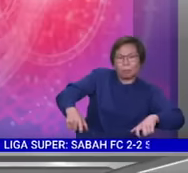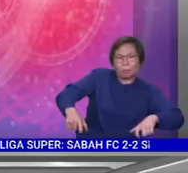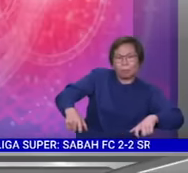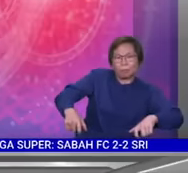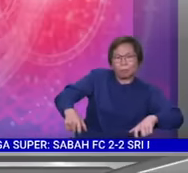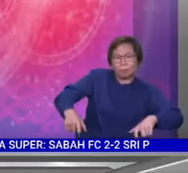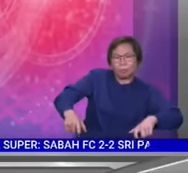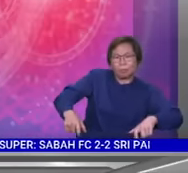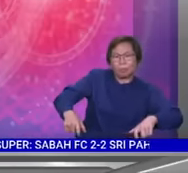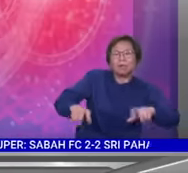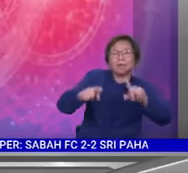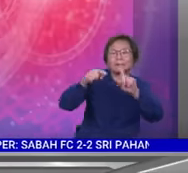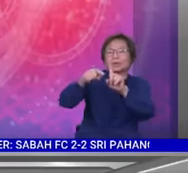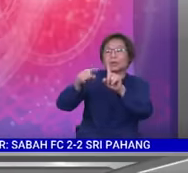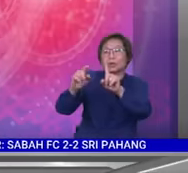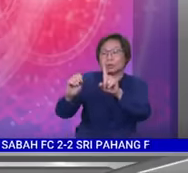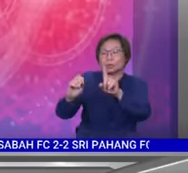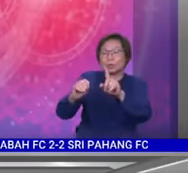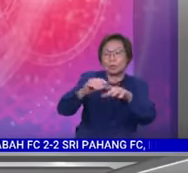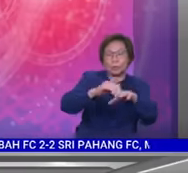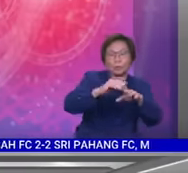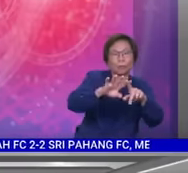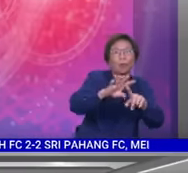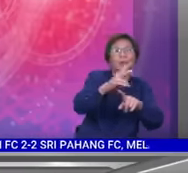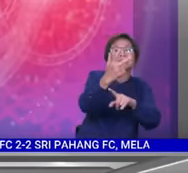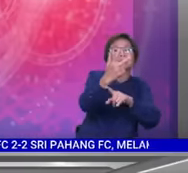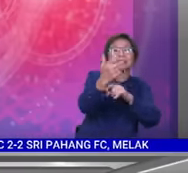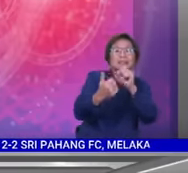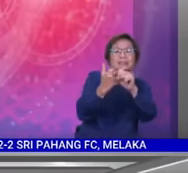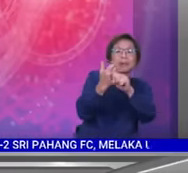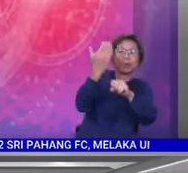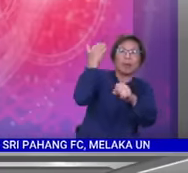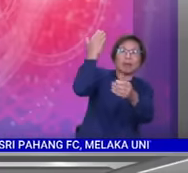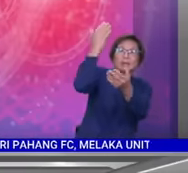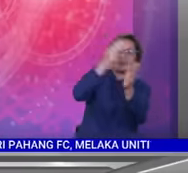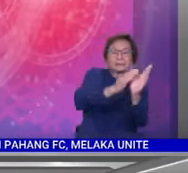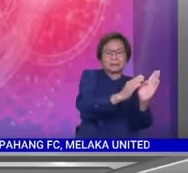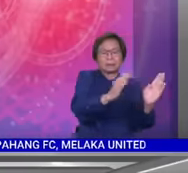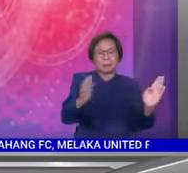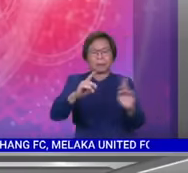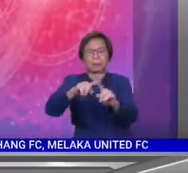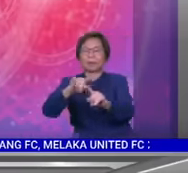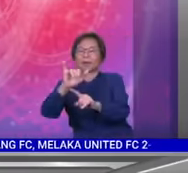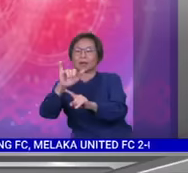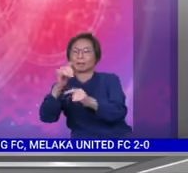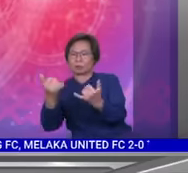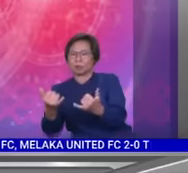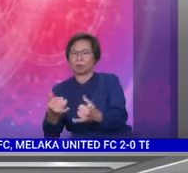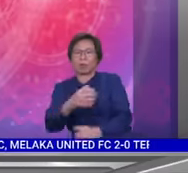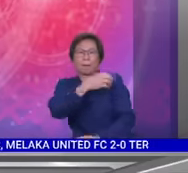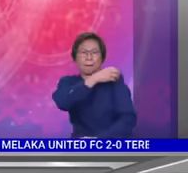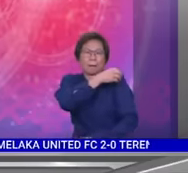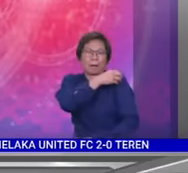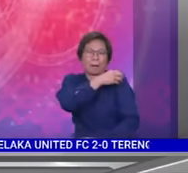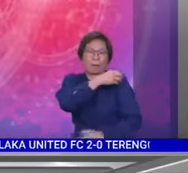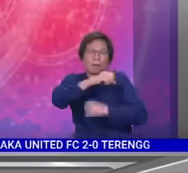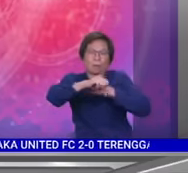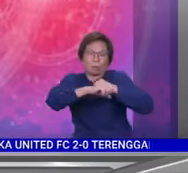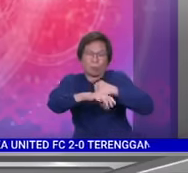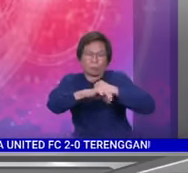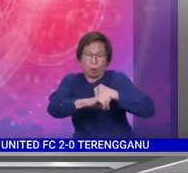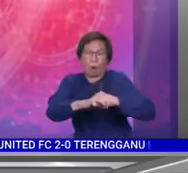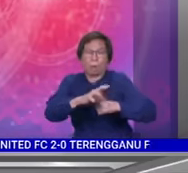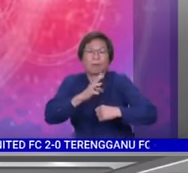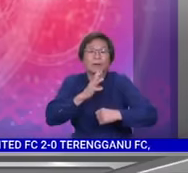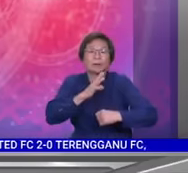bikepe satu perubahan kosong pada masih tahun lalu hingga Jun tahun ini pegawai publicity nya J setting